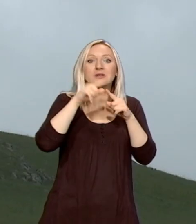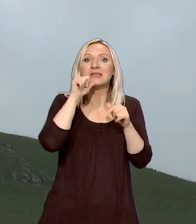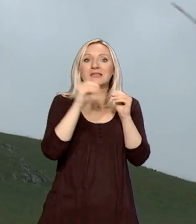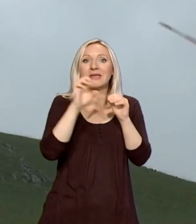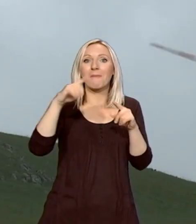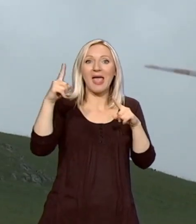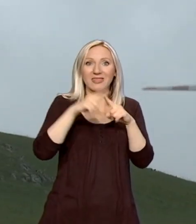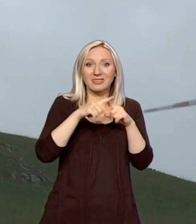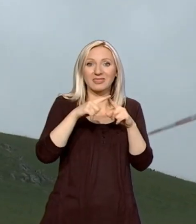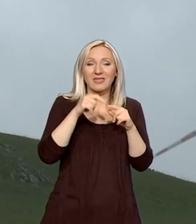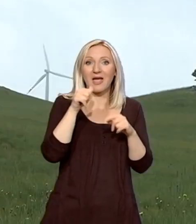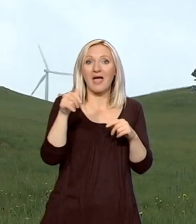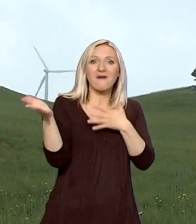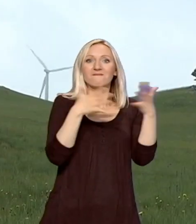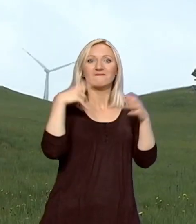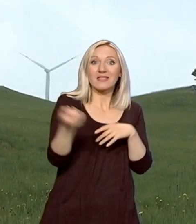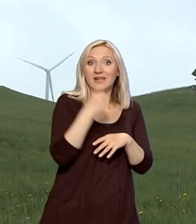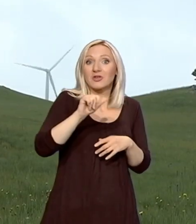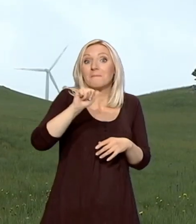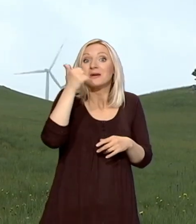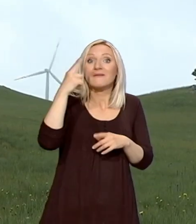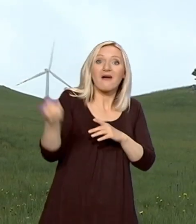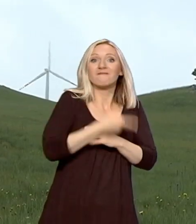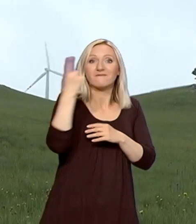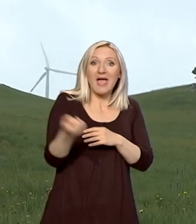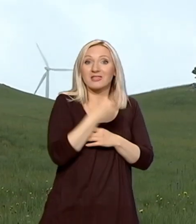vetrenjačama prve vetroelektrane u Crnoj Gori.